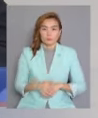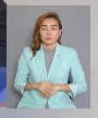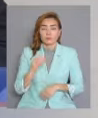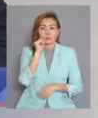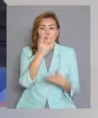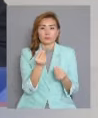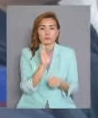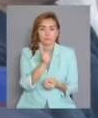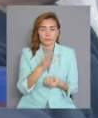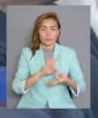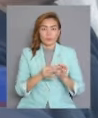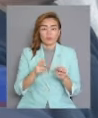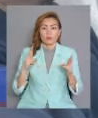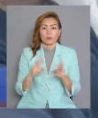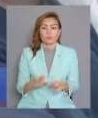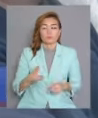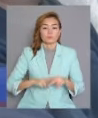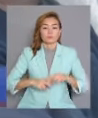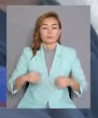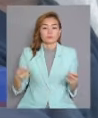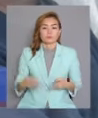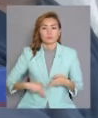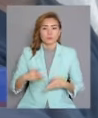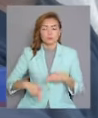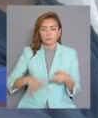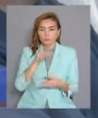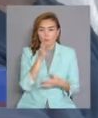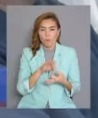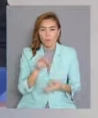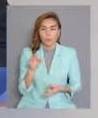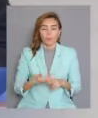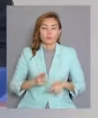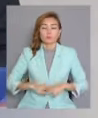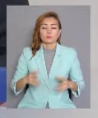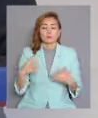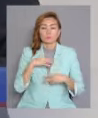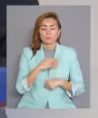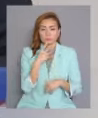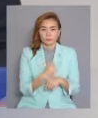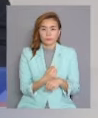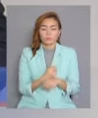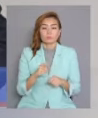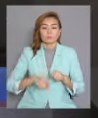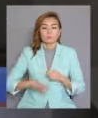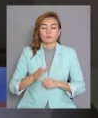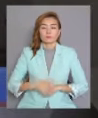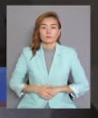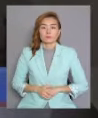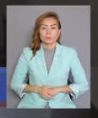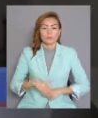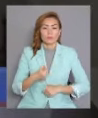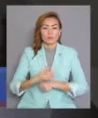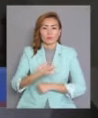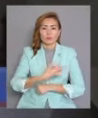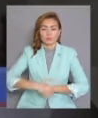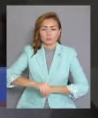завтрашнего дня будет проведен тщательный анализ. Строительство необходимо завершить своевременно. Этот вопрос я возьму под свой непосредственный контроль. Также глава